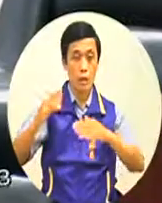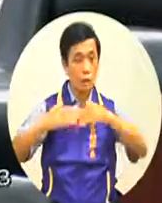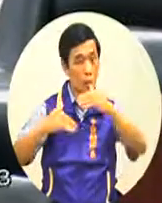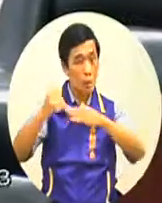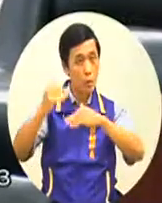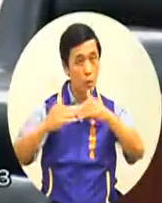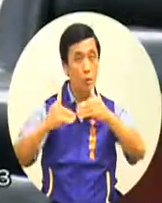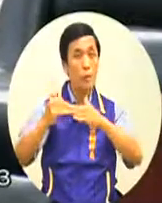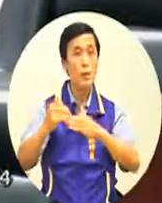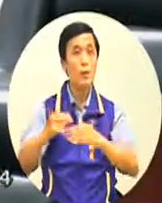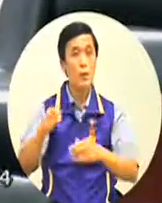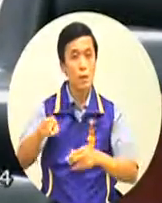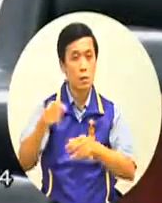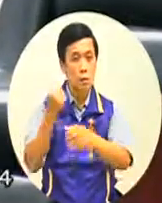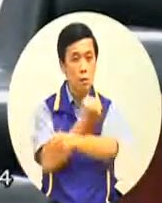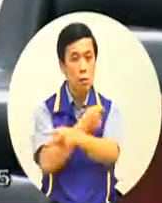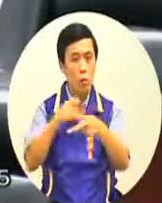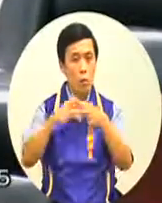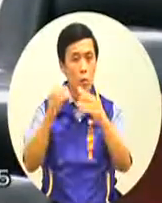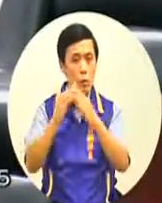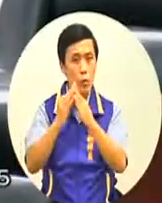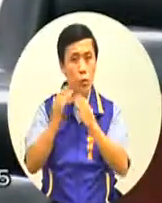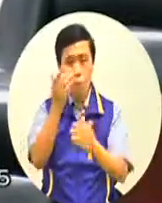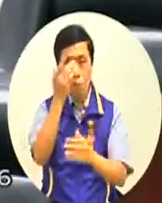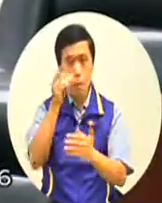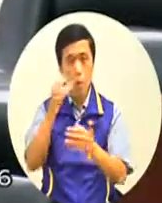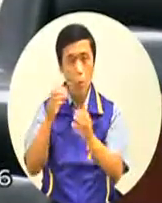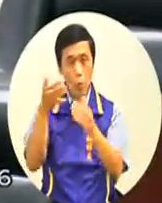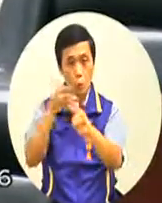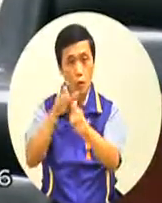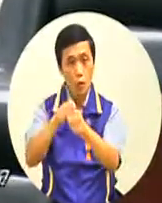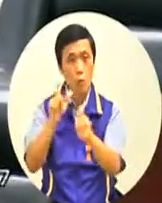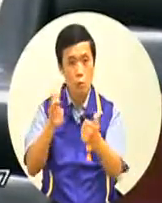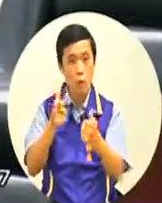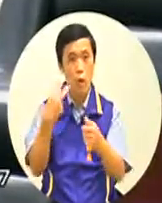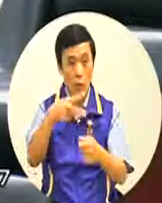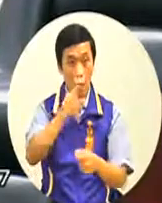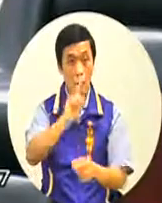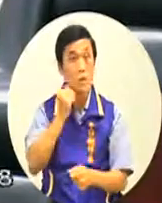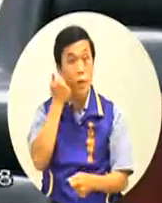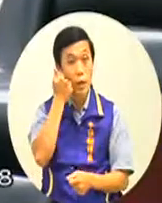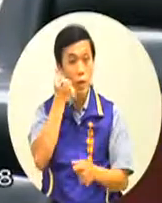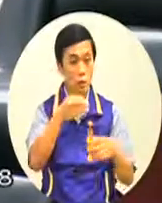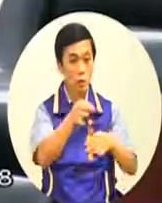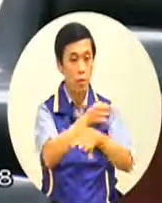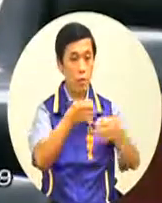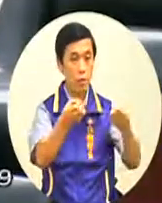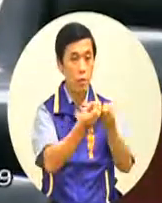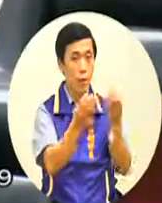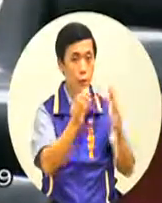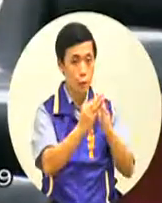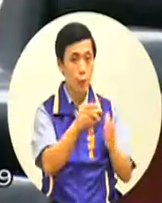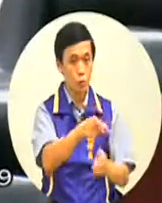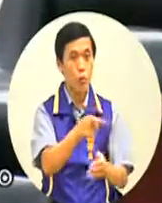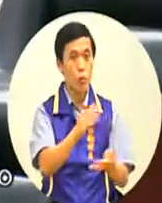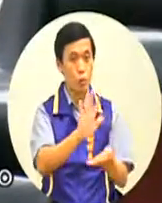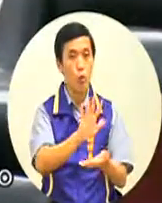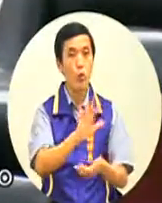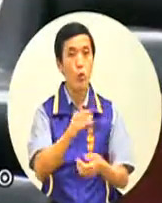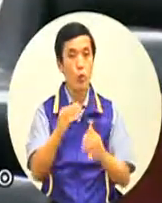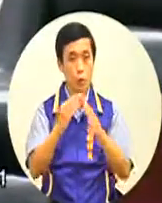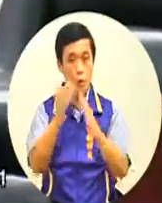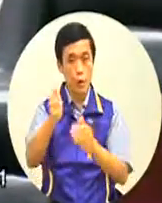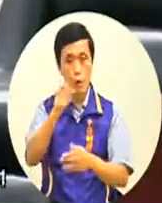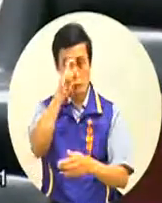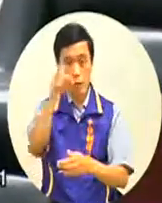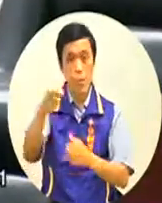因为这不只是劳工局的问题，而且还有经发局，所以这部分其实请局长多帮忙。另外一个，其实